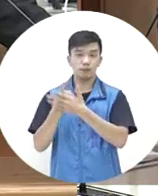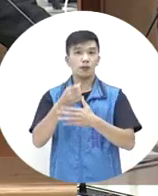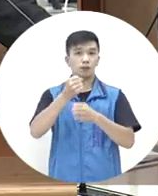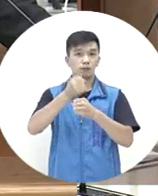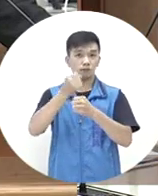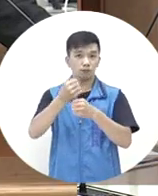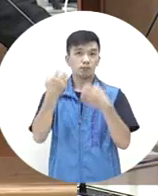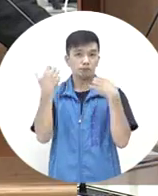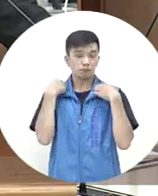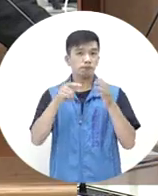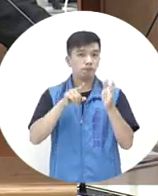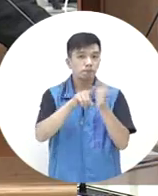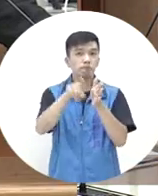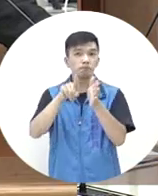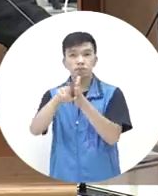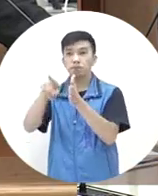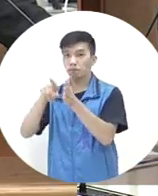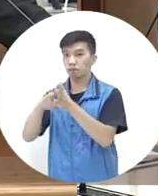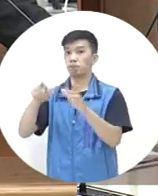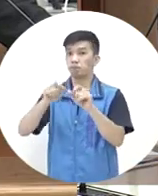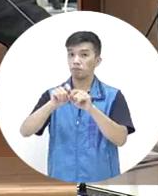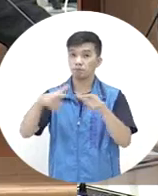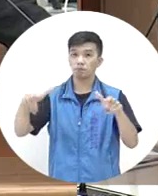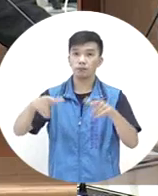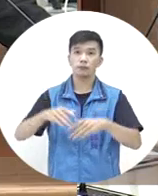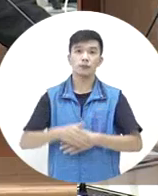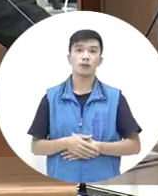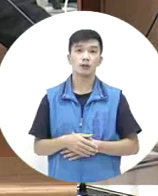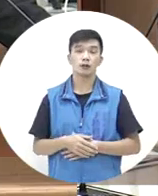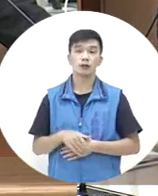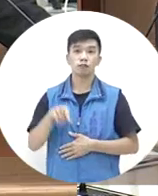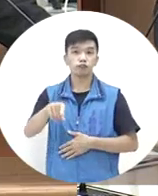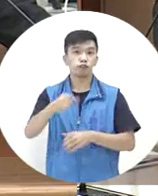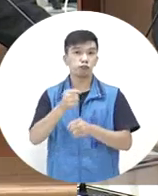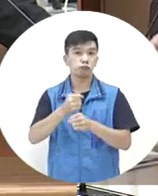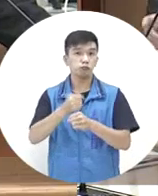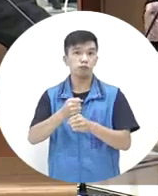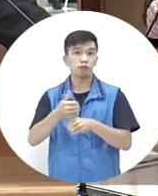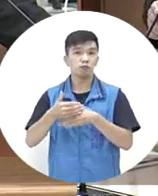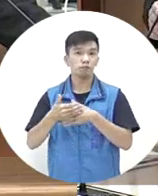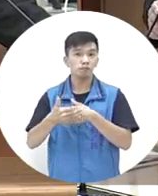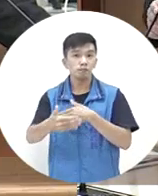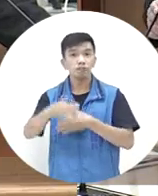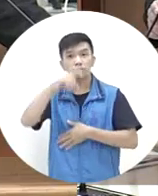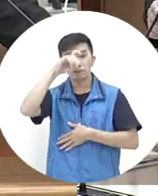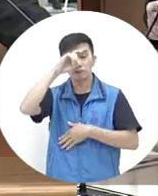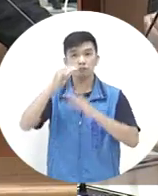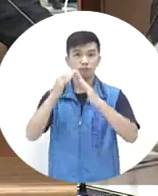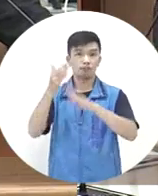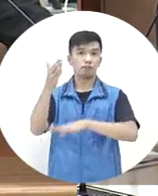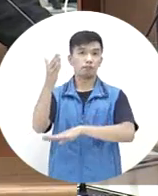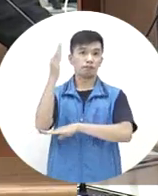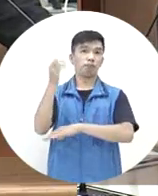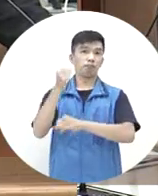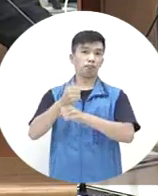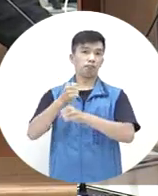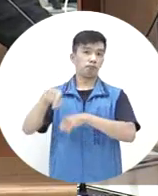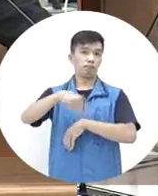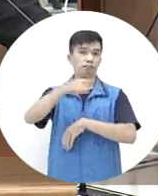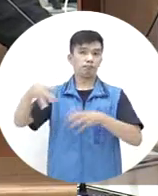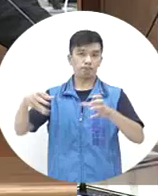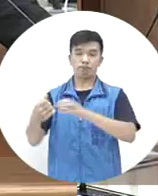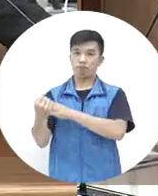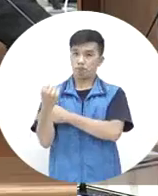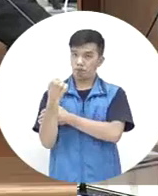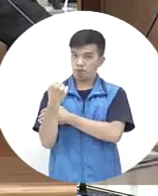啦。那我在推动市政，我们都希望府会和谐，把市政做好。大家一起努力，这样不是很好